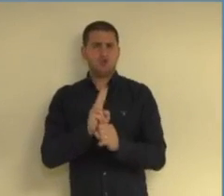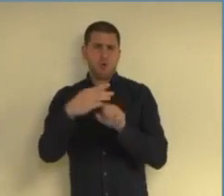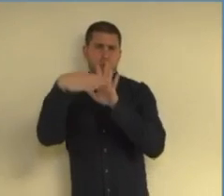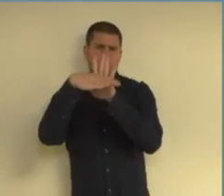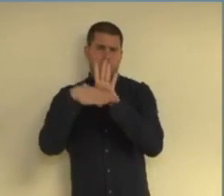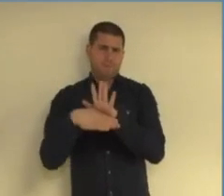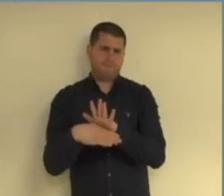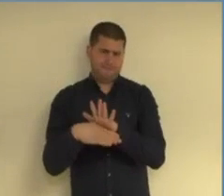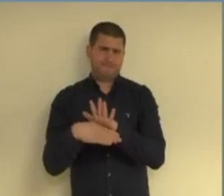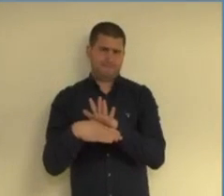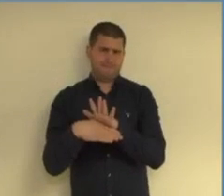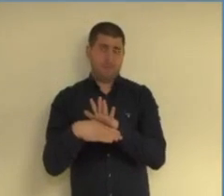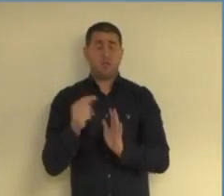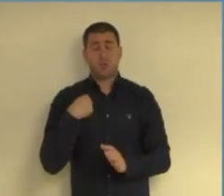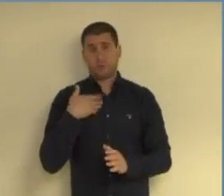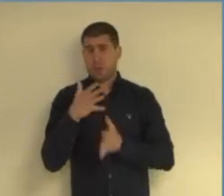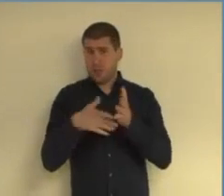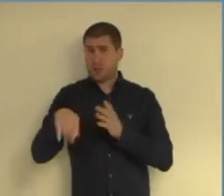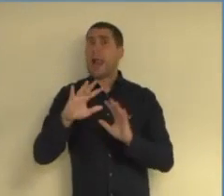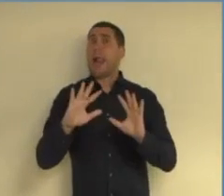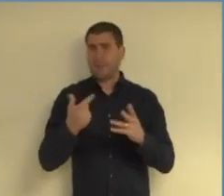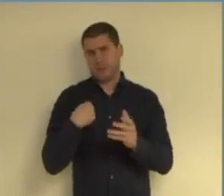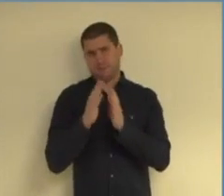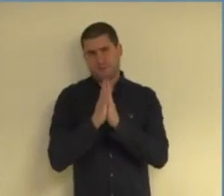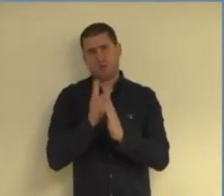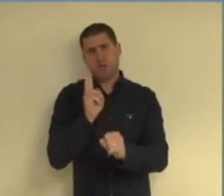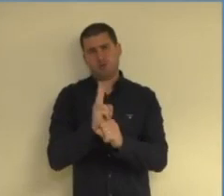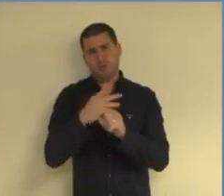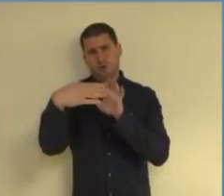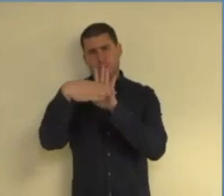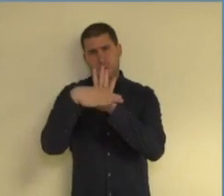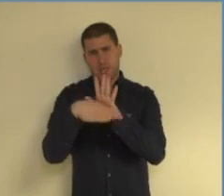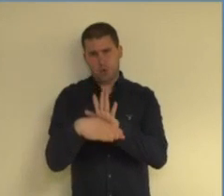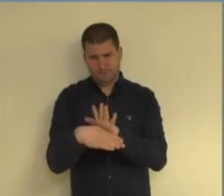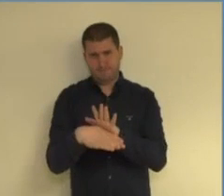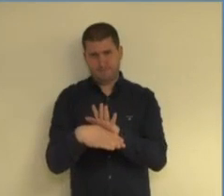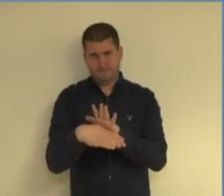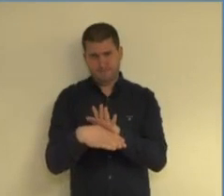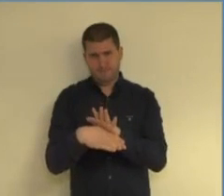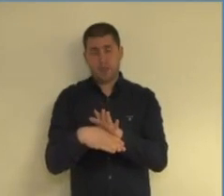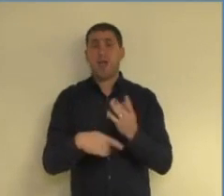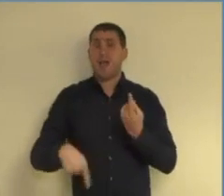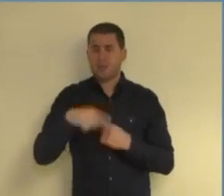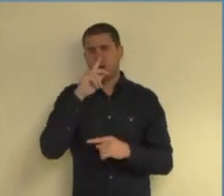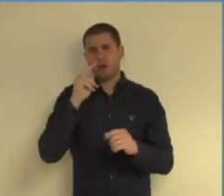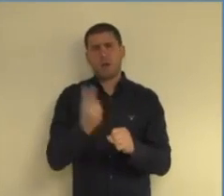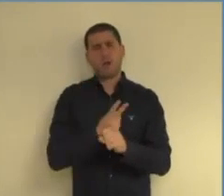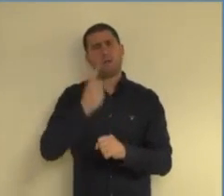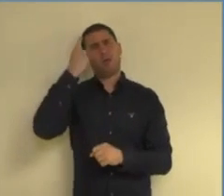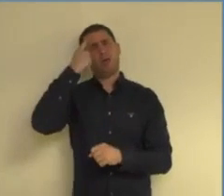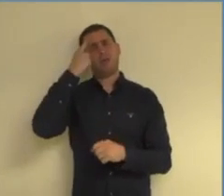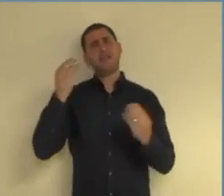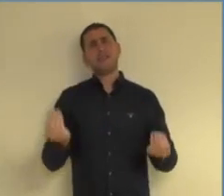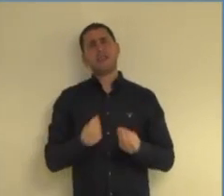ההנחיות האלה. אני רוצה לומר לכם למה אנחנו מבקשים מכם לשמור על ההנחיות האלה. אנחנו רגילים לחשוב